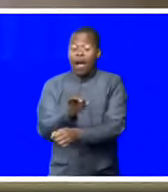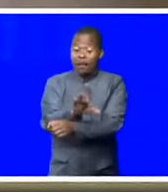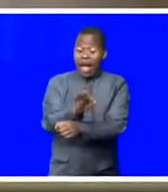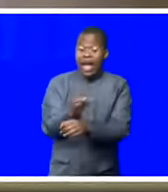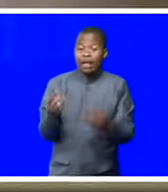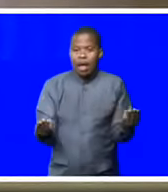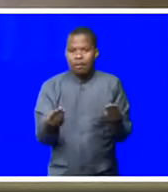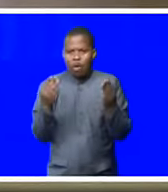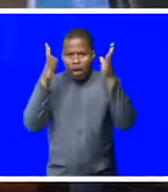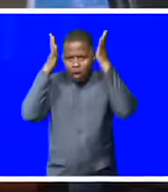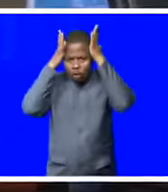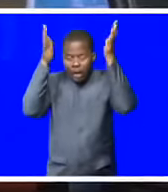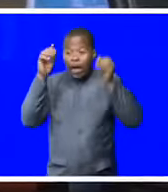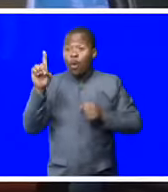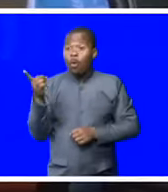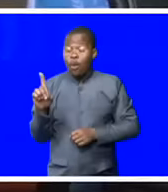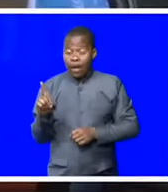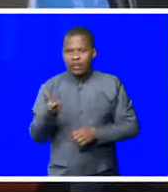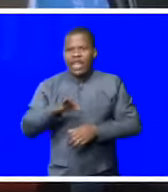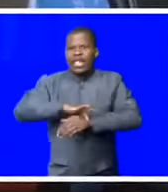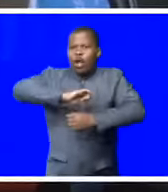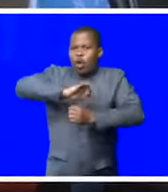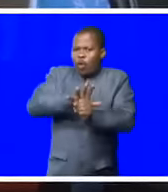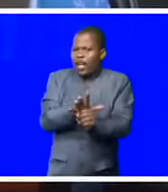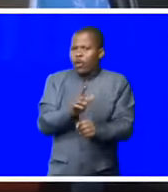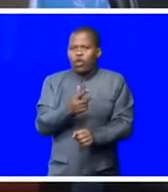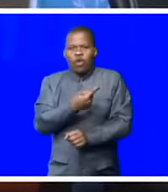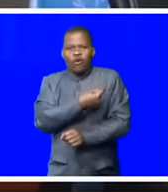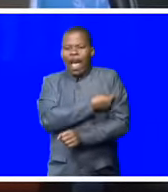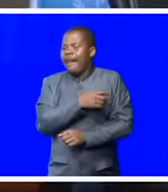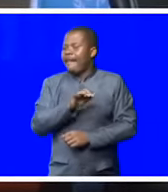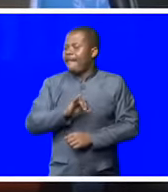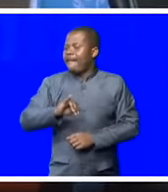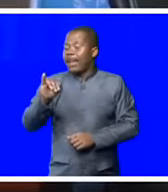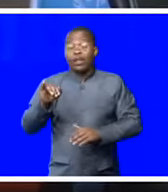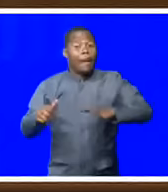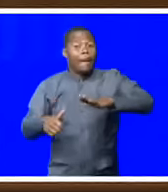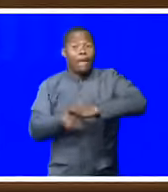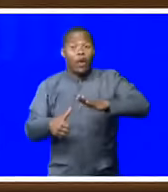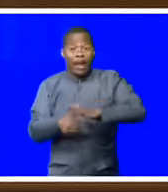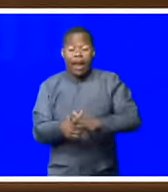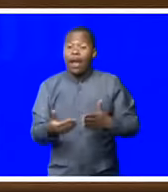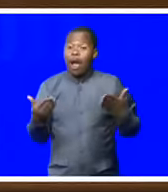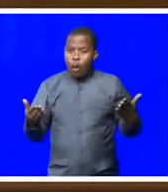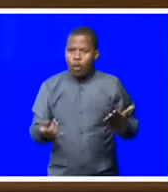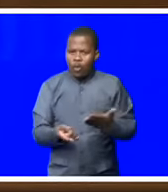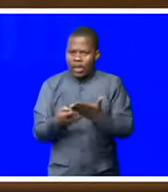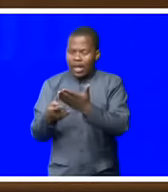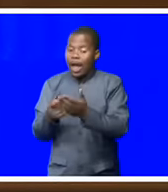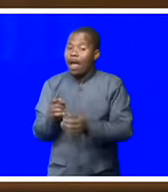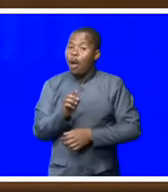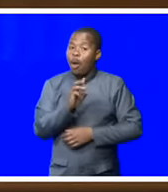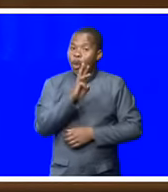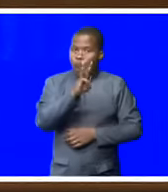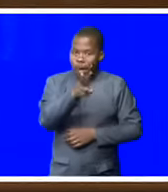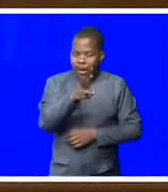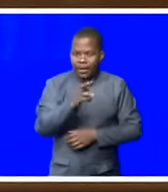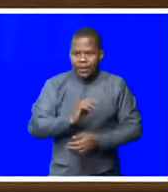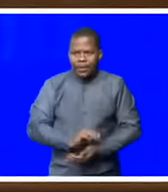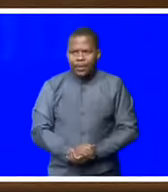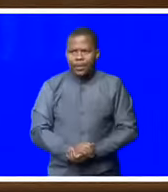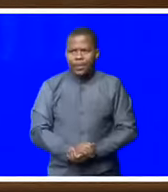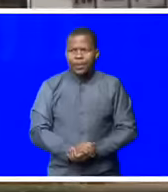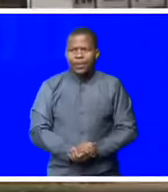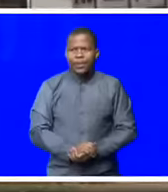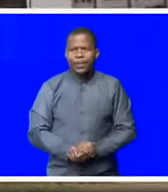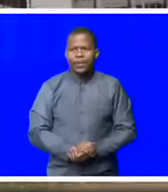kuthi kujovela umkhuhlane we-COVID-19 nguyona ndlela isida kungcoba lo mkhuhlane. Lobika akenza